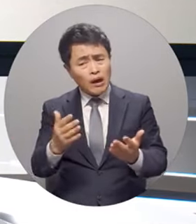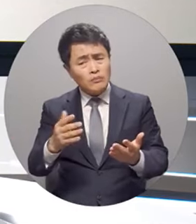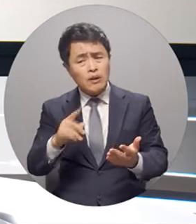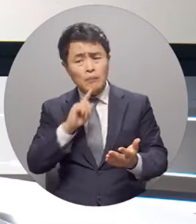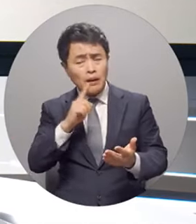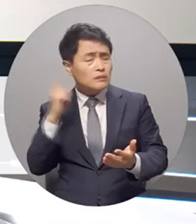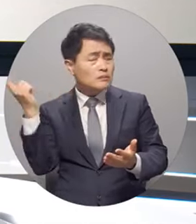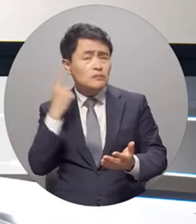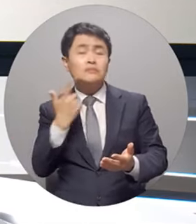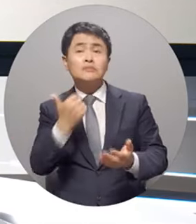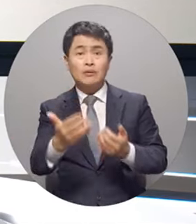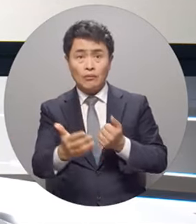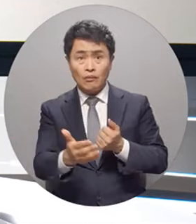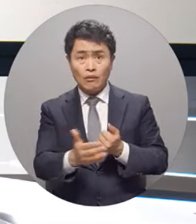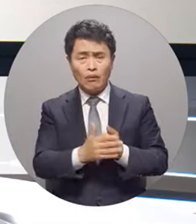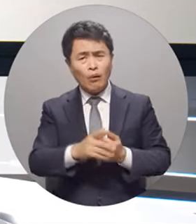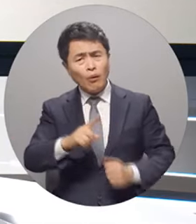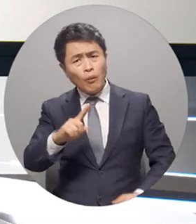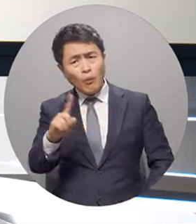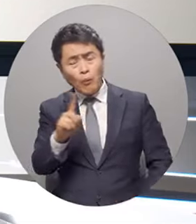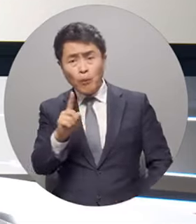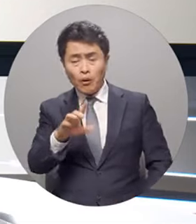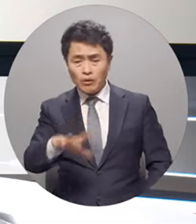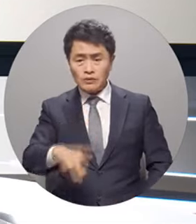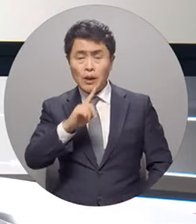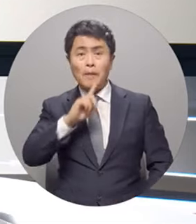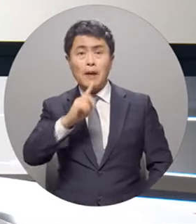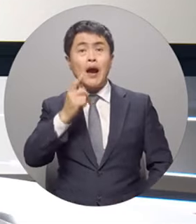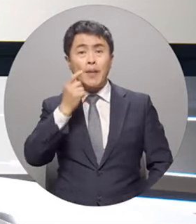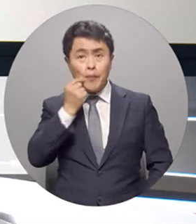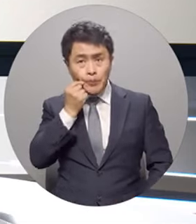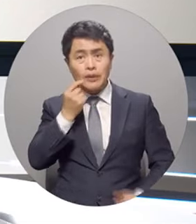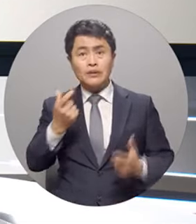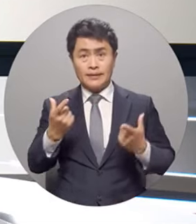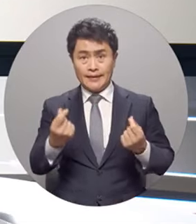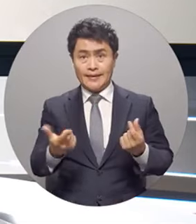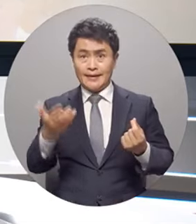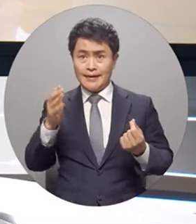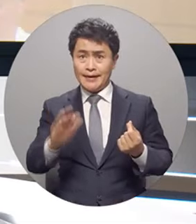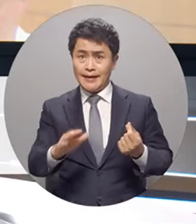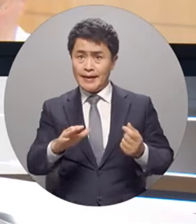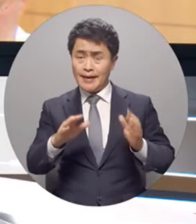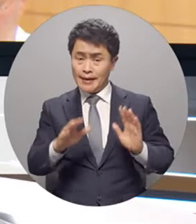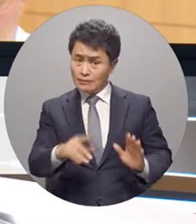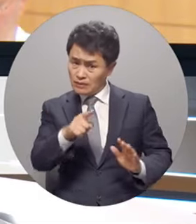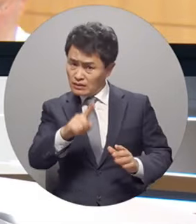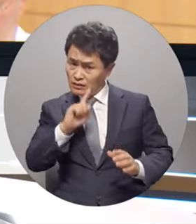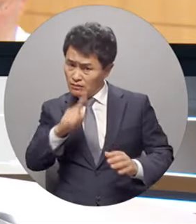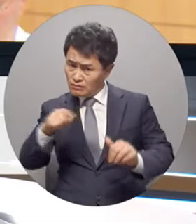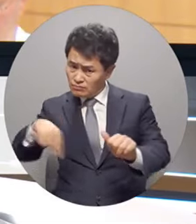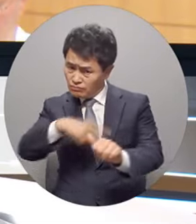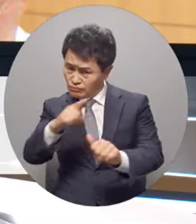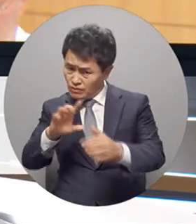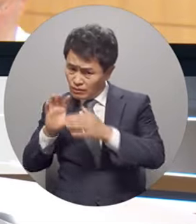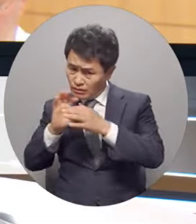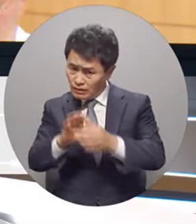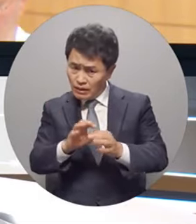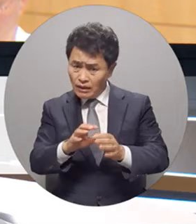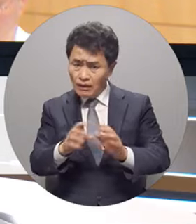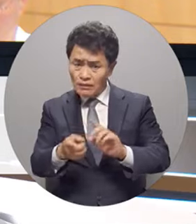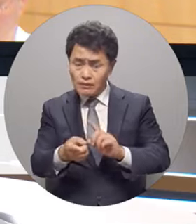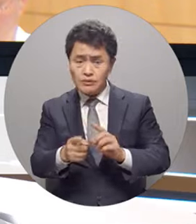밝혔는데요 다들 뭔가를 선뜻 말하지는 못하고 있는 것 같지만 사그라들 미가 안보이 는이 댓글팀 관련